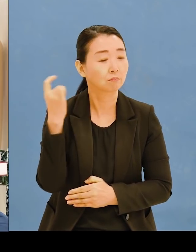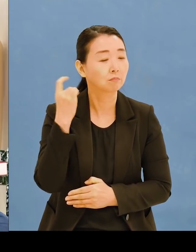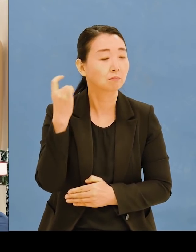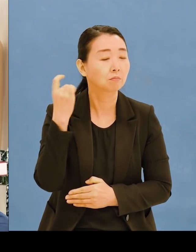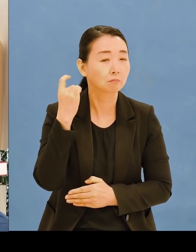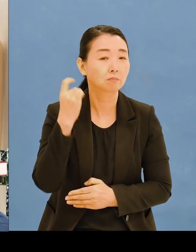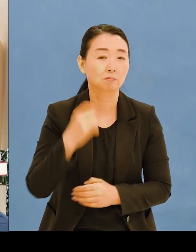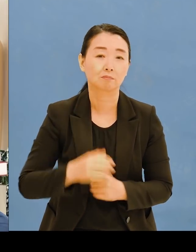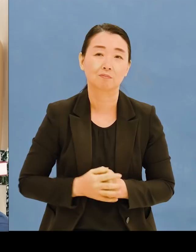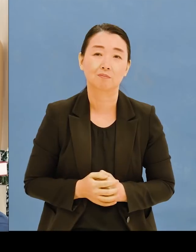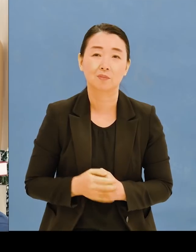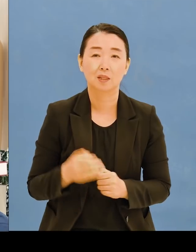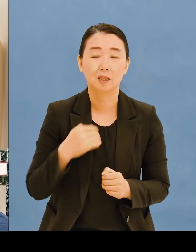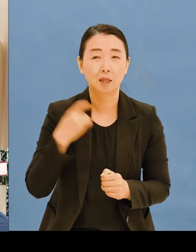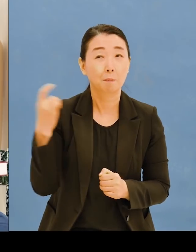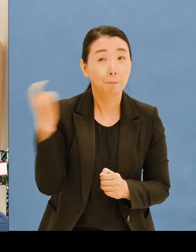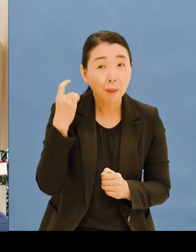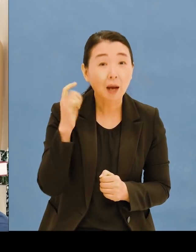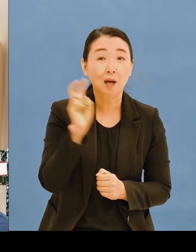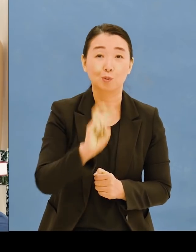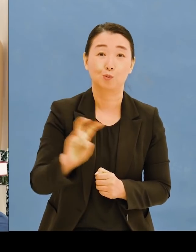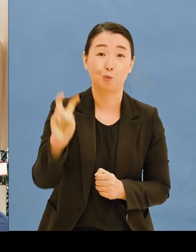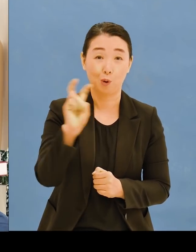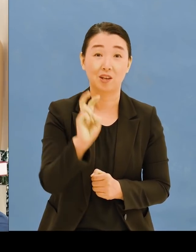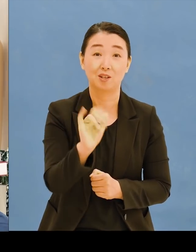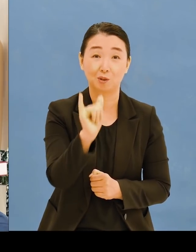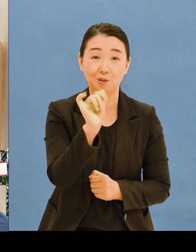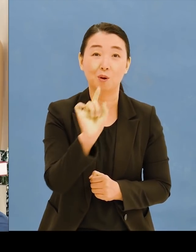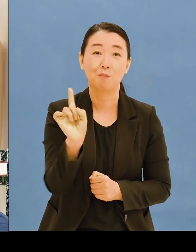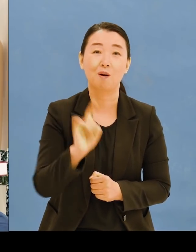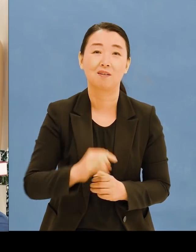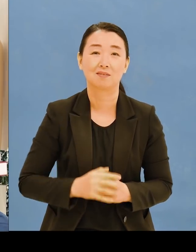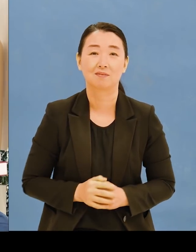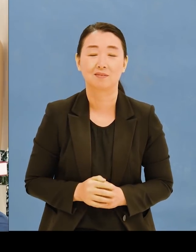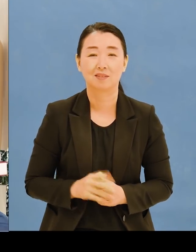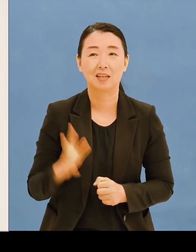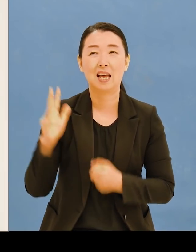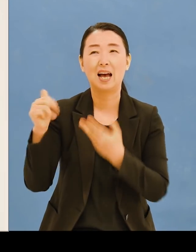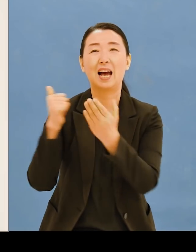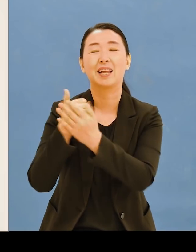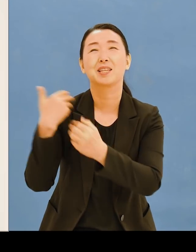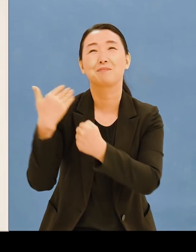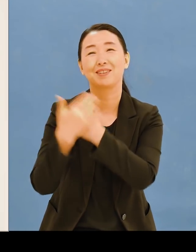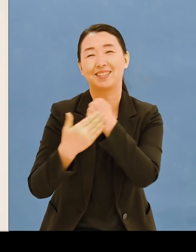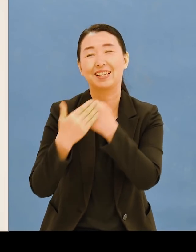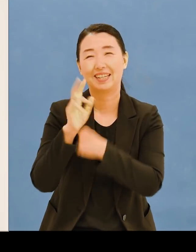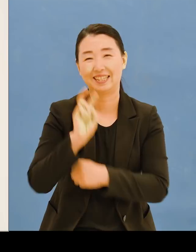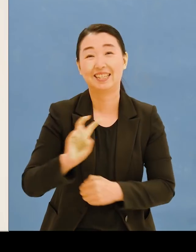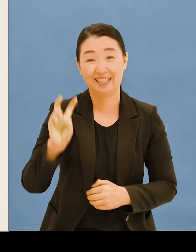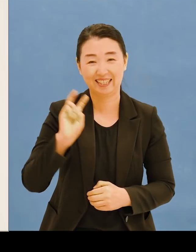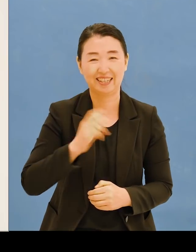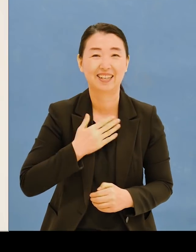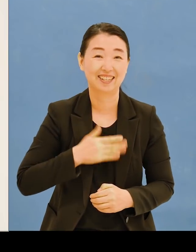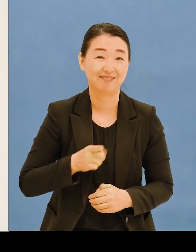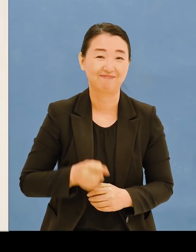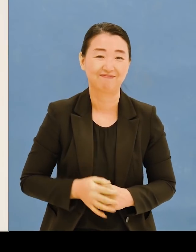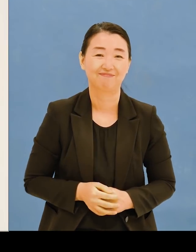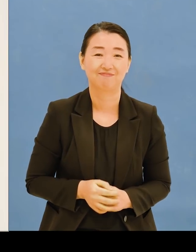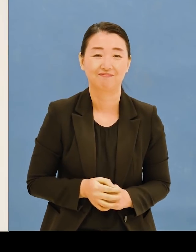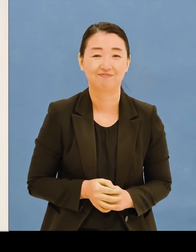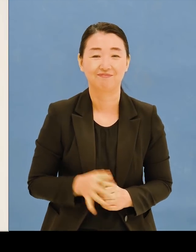나오는데 그때 이제 제 귓가에 딱 꽂히는 노래 하나가 있었는데 이제 그게 바로 이제 하나님의 은혜라는 찬양 아시죠?